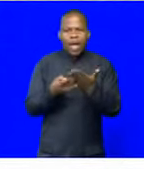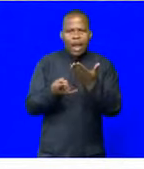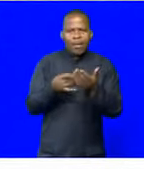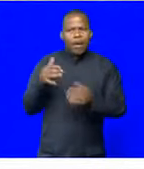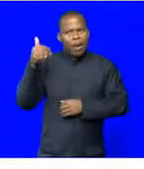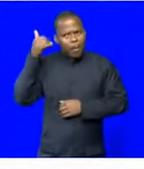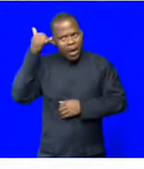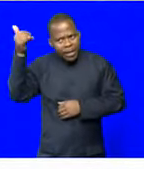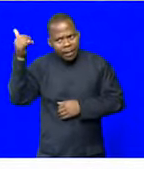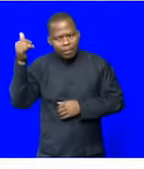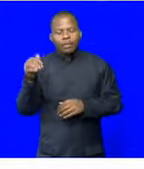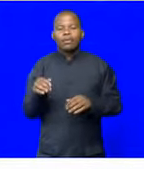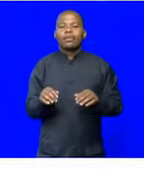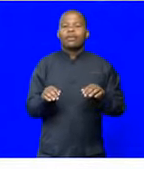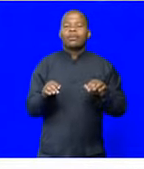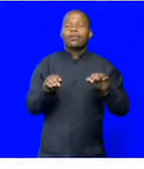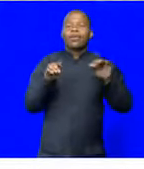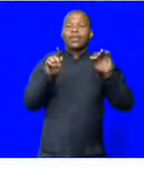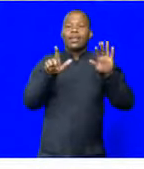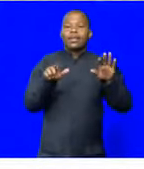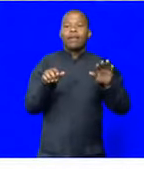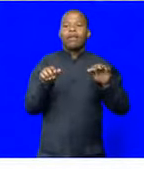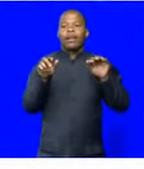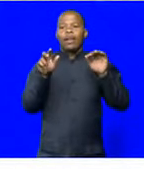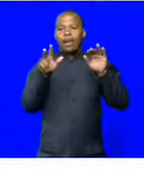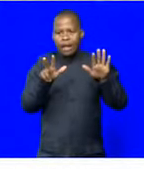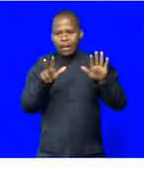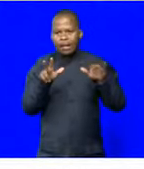lemindeni bangashayela inombolo letsi